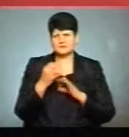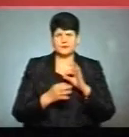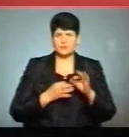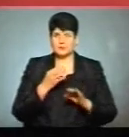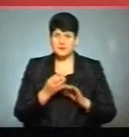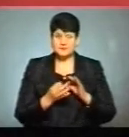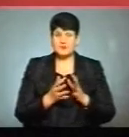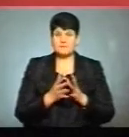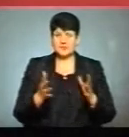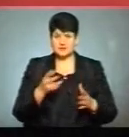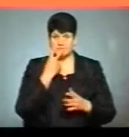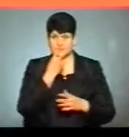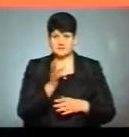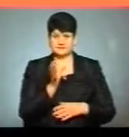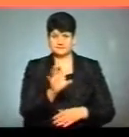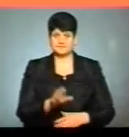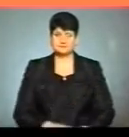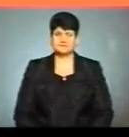у відеоматеріалі Соломії Струс.